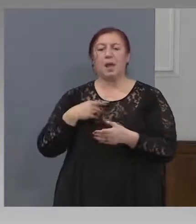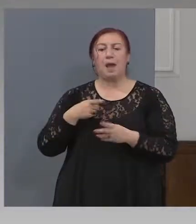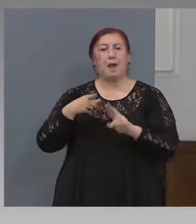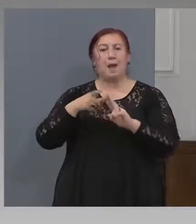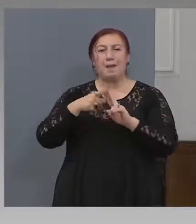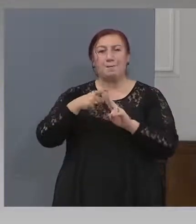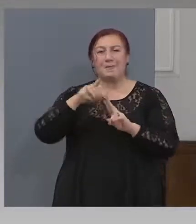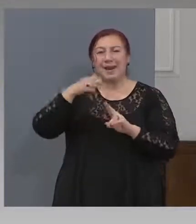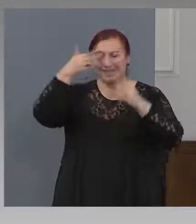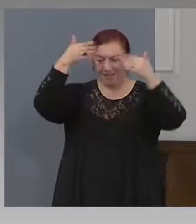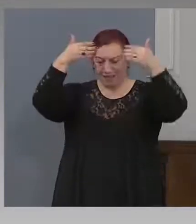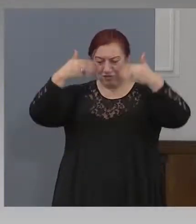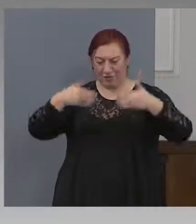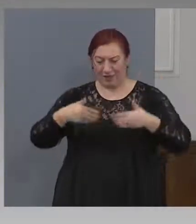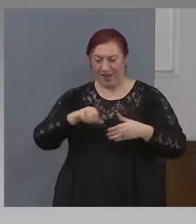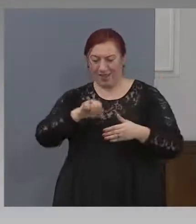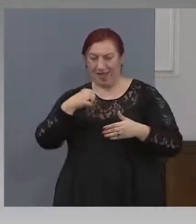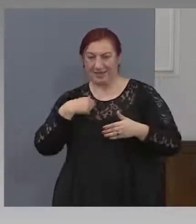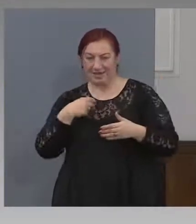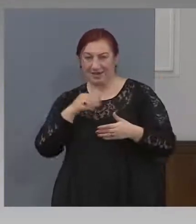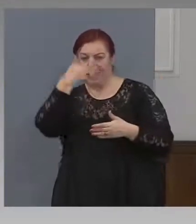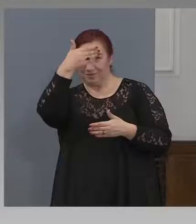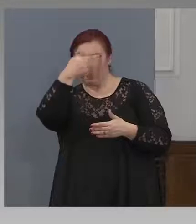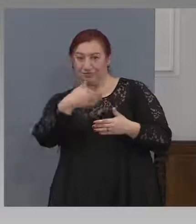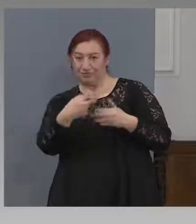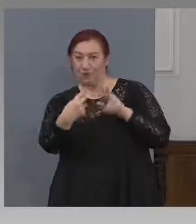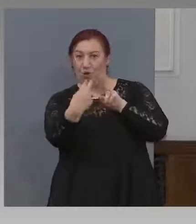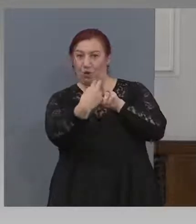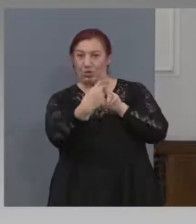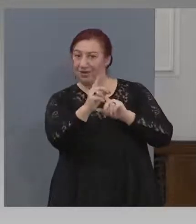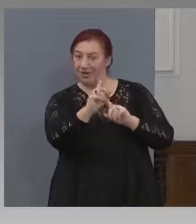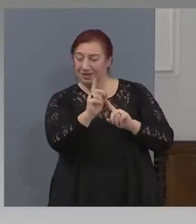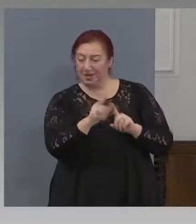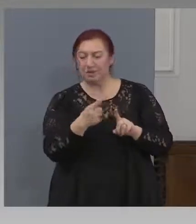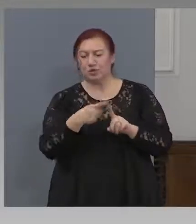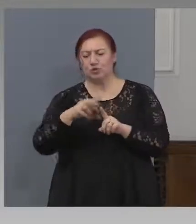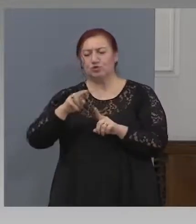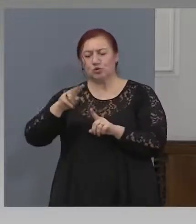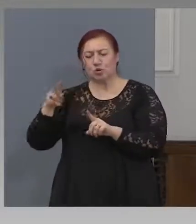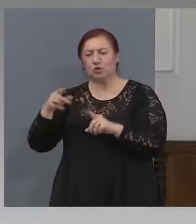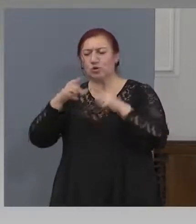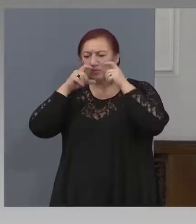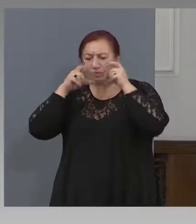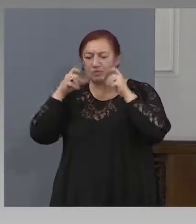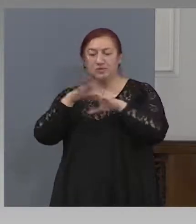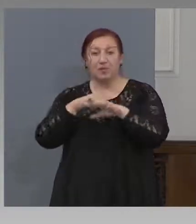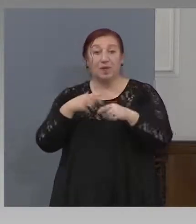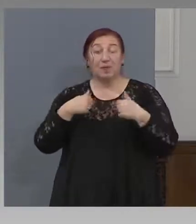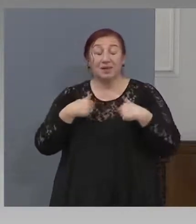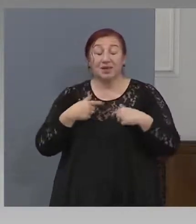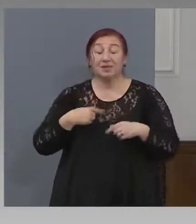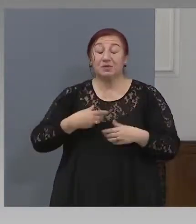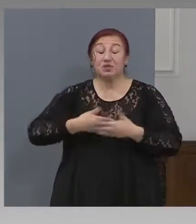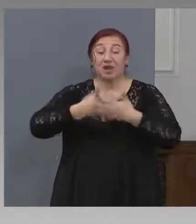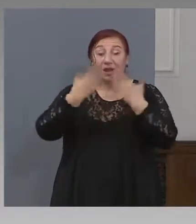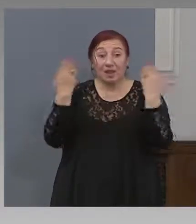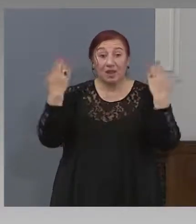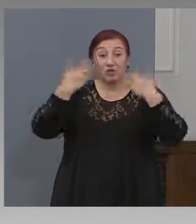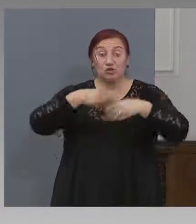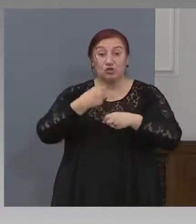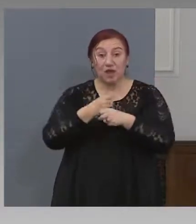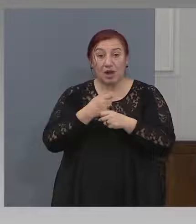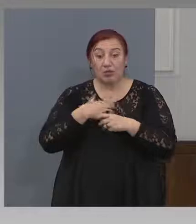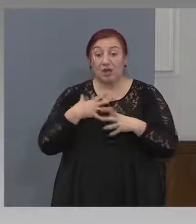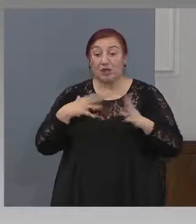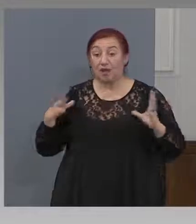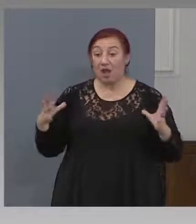прегради, и защитни средства, и така нататък, при нас също имаше буквално денонощна работа да овладеем всичко,